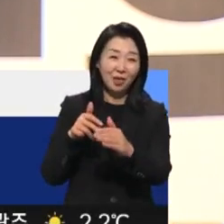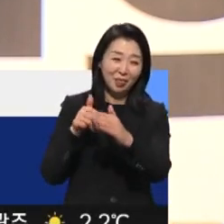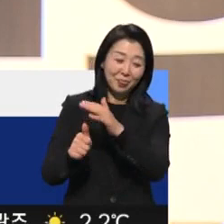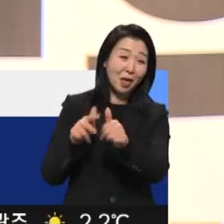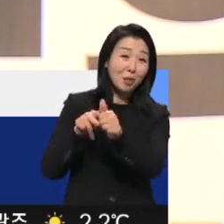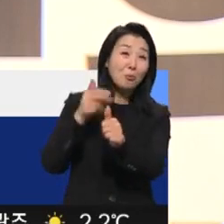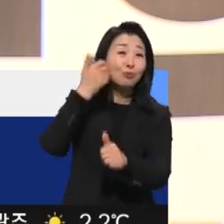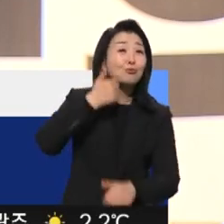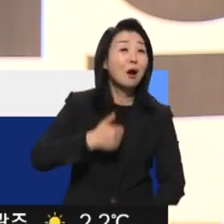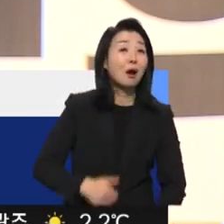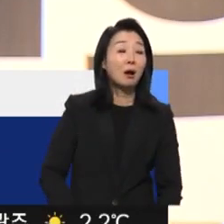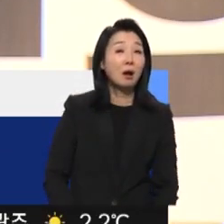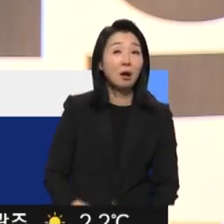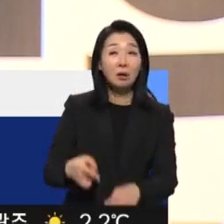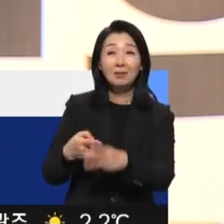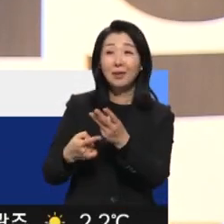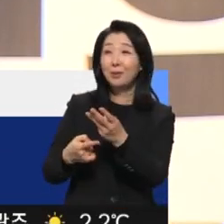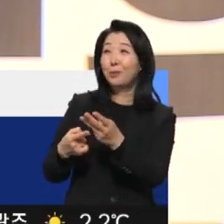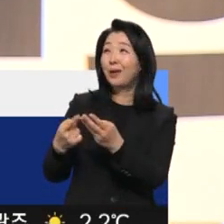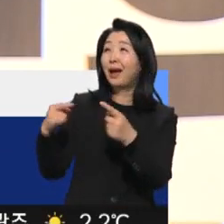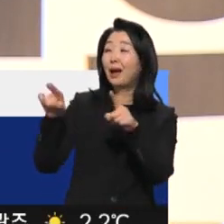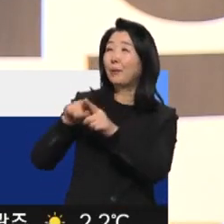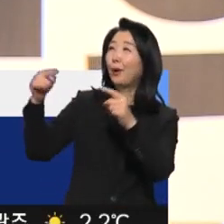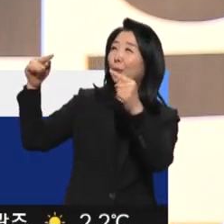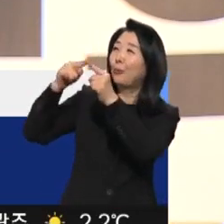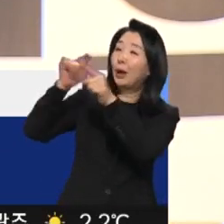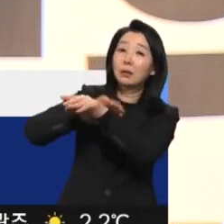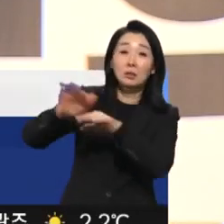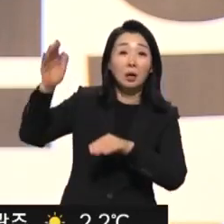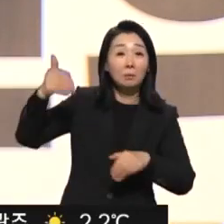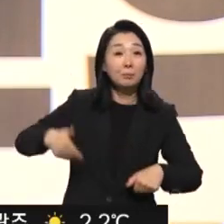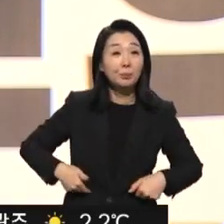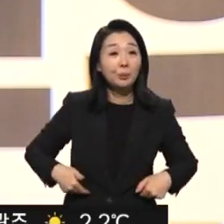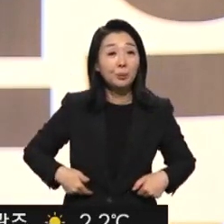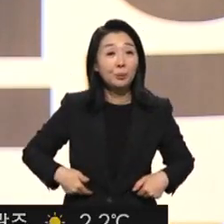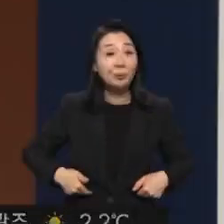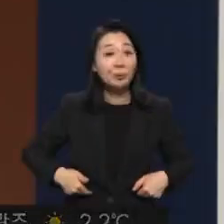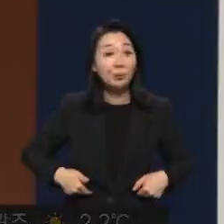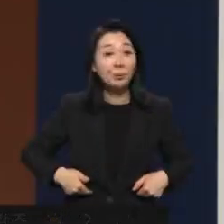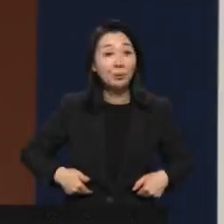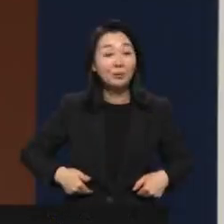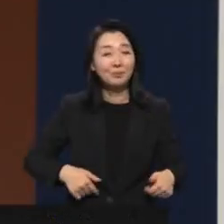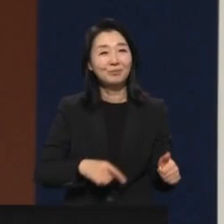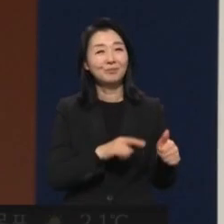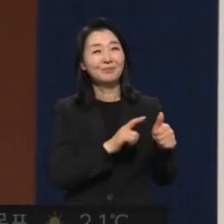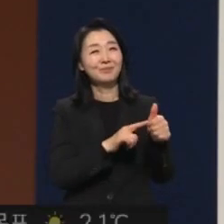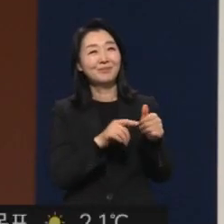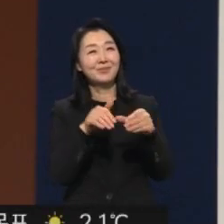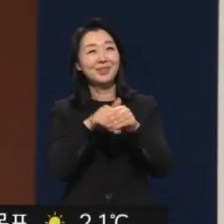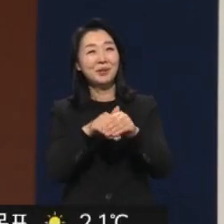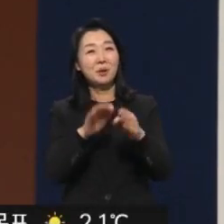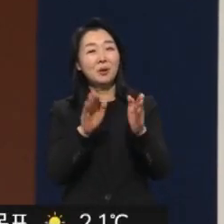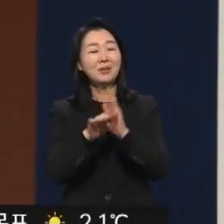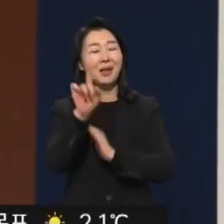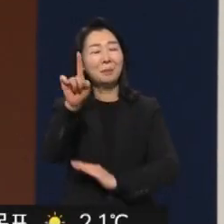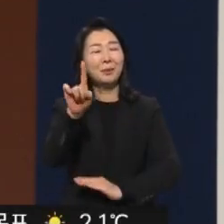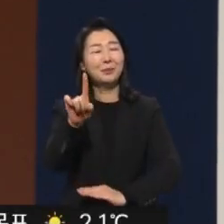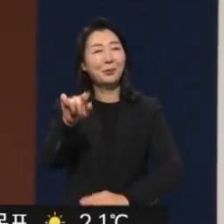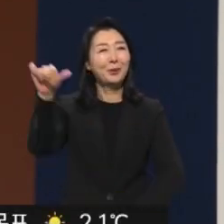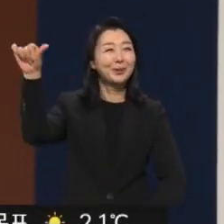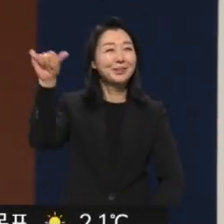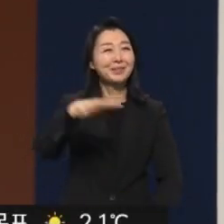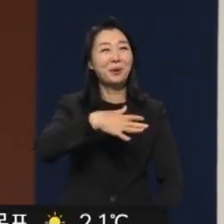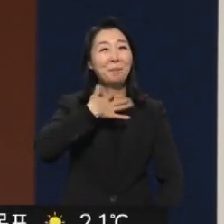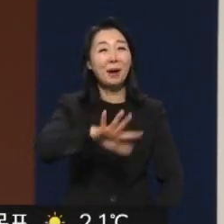되느냐? 대통령과 소통이 가장 잘 되는 사람이 돼야 됩니다. 네, 권 의원은 저는 선거에서 한 번도 진 적이